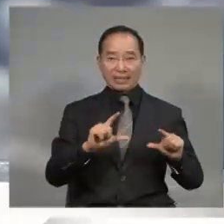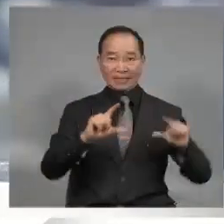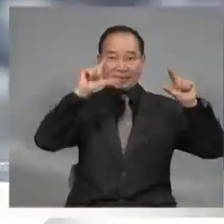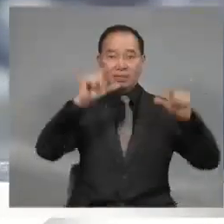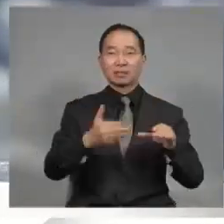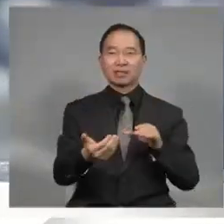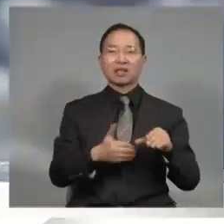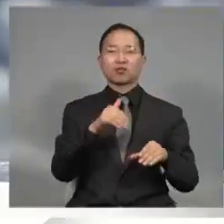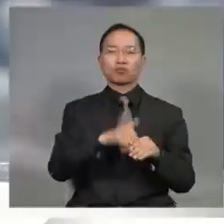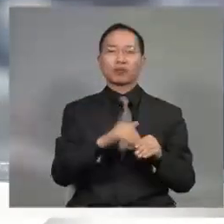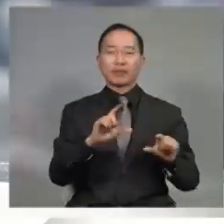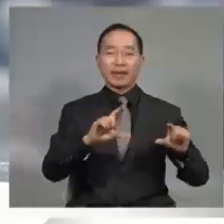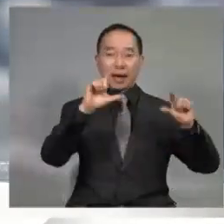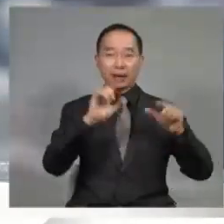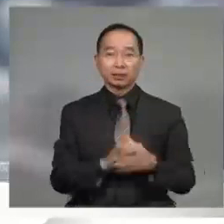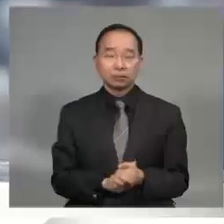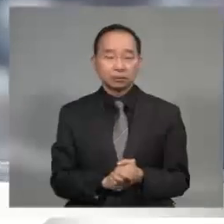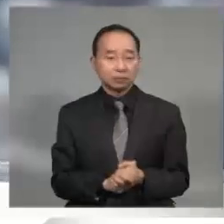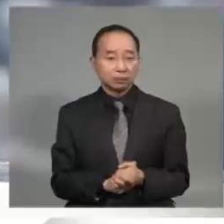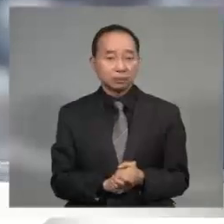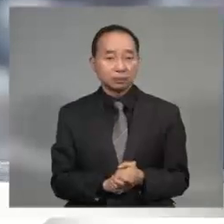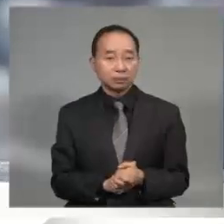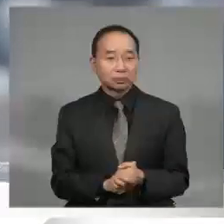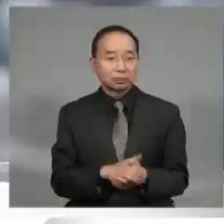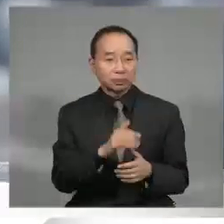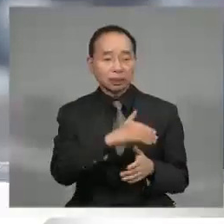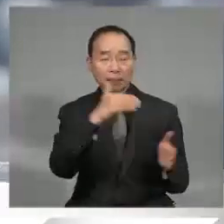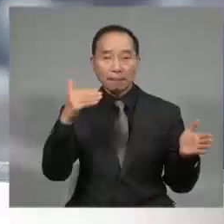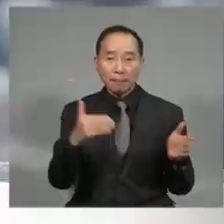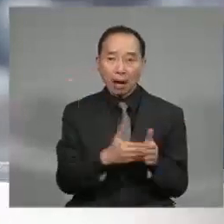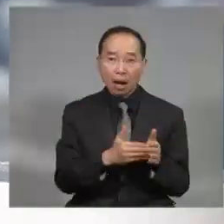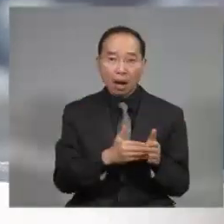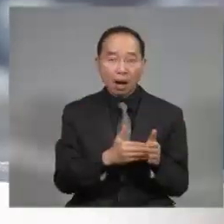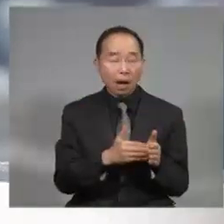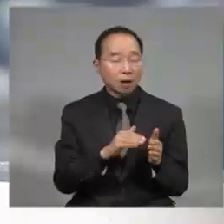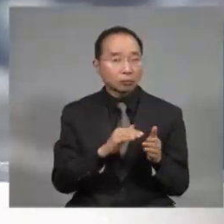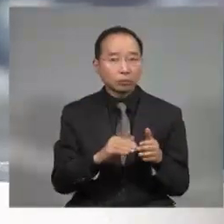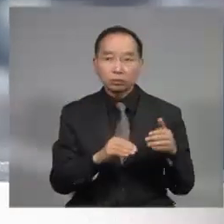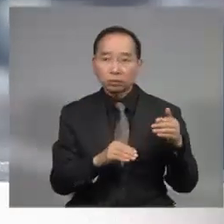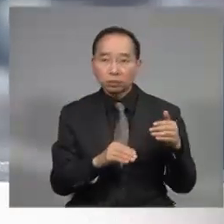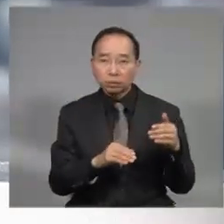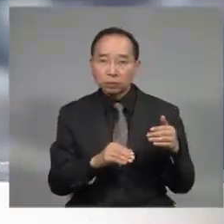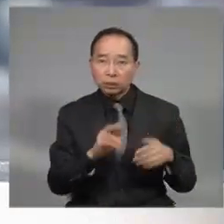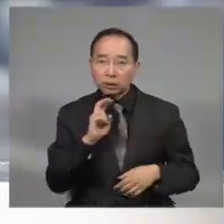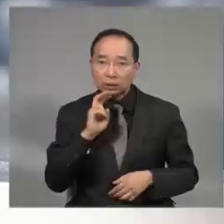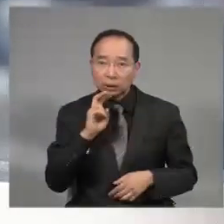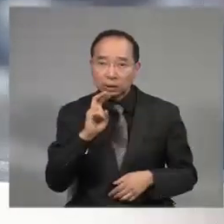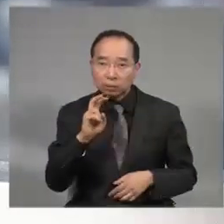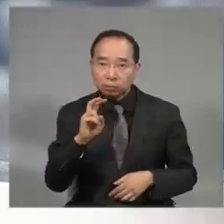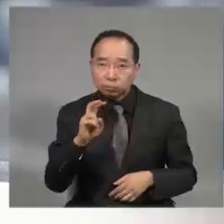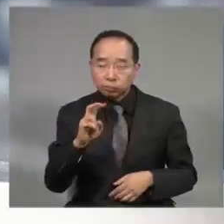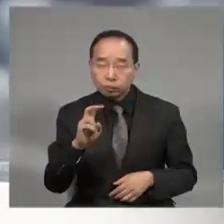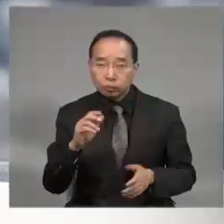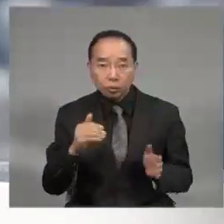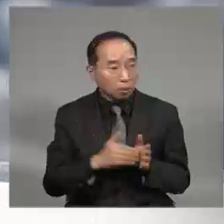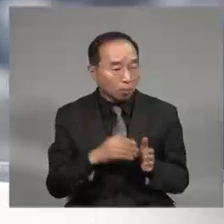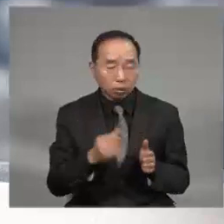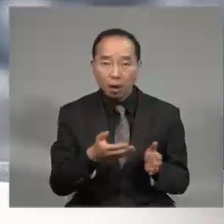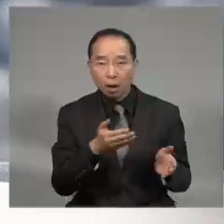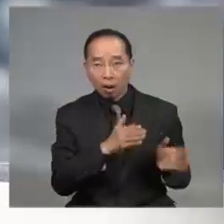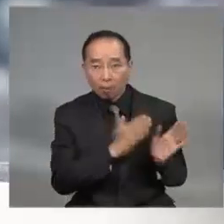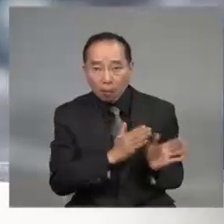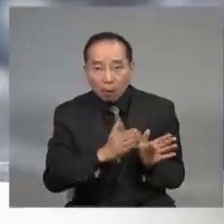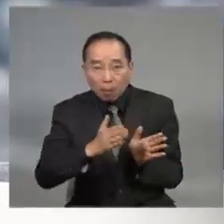투표 날인데 지금 마감한 지가 이제 한 17분여 정도 네. 20분이 채 되지 않았는데 굉장히 척척 진행이 되고